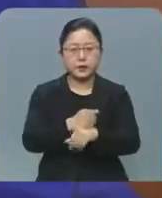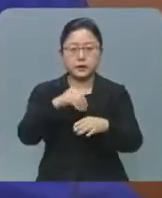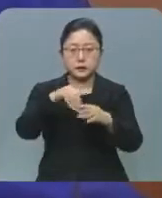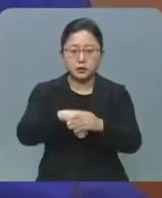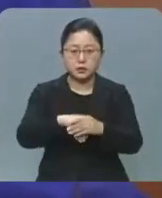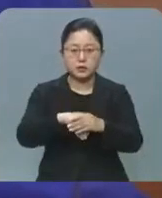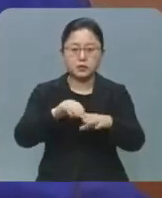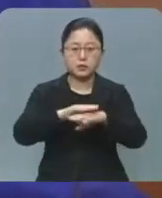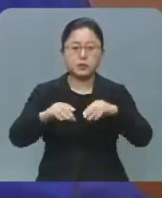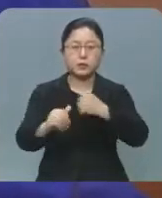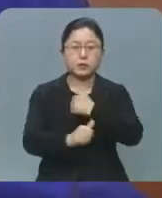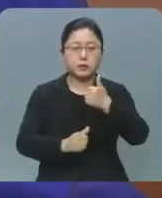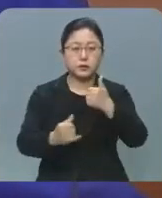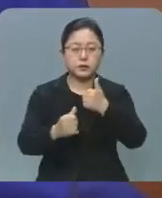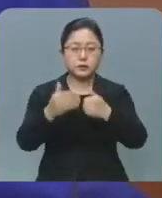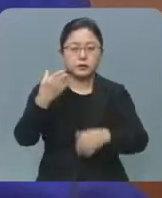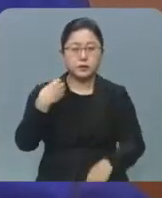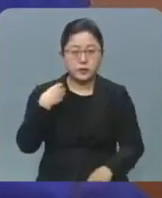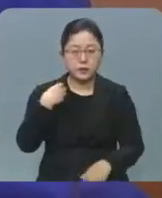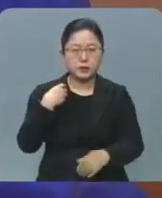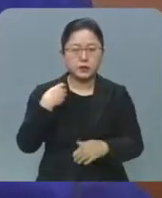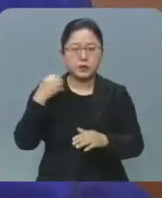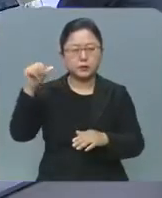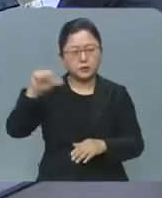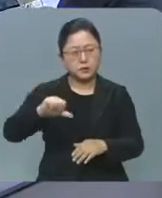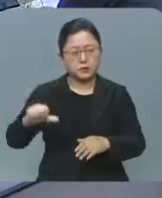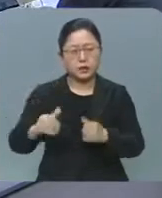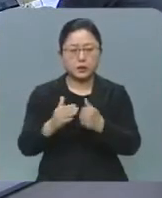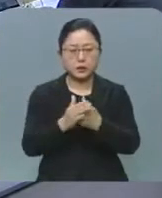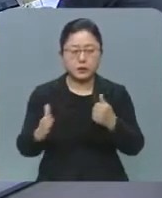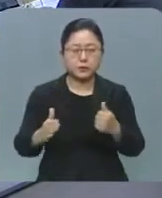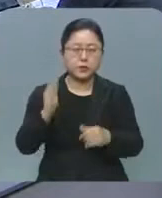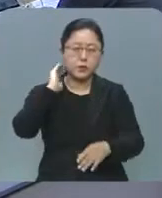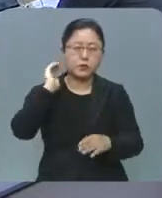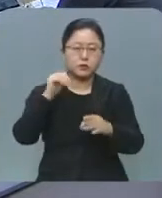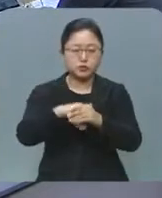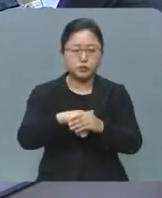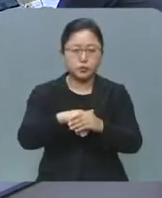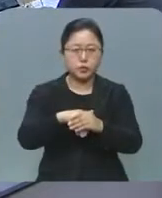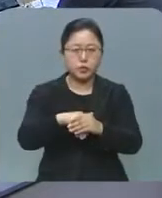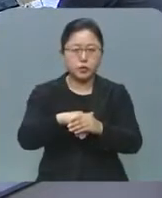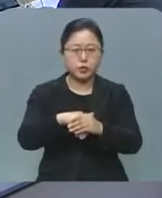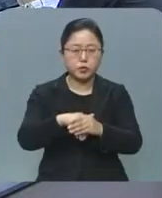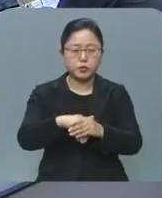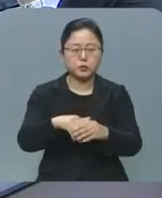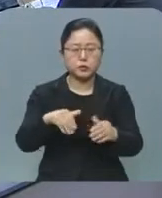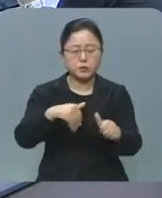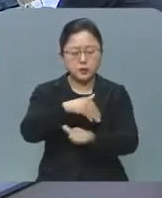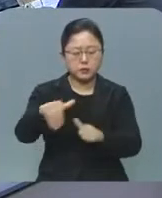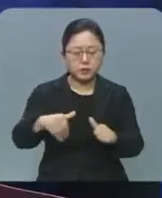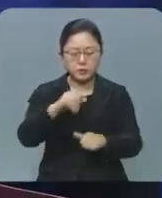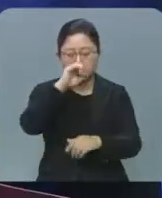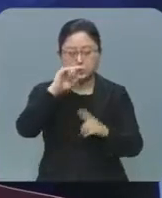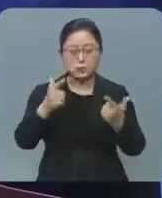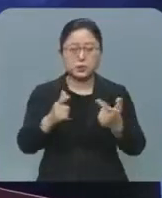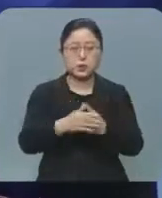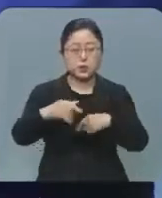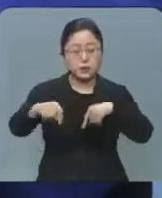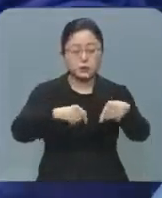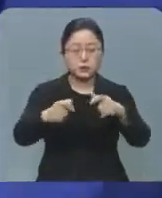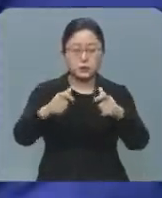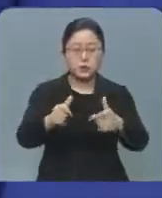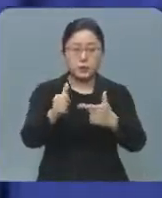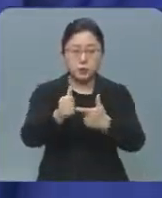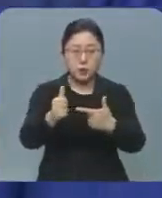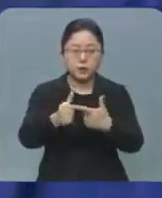상임선거대책위원장을 맡아 선거를 지휘했으나 참패를 막지 못해 대권 과도에서 최대 위기를 맞은 셈입니다. 정치권에서는